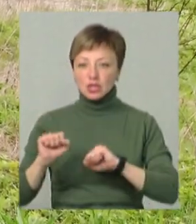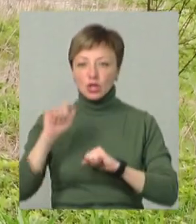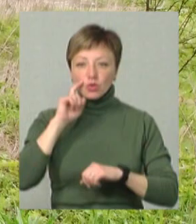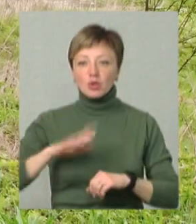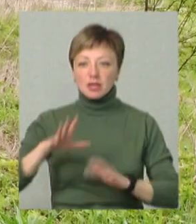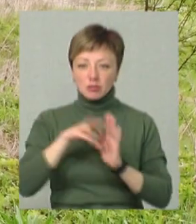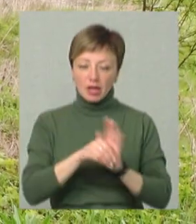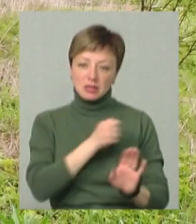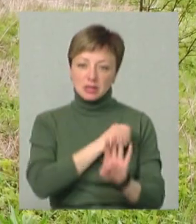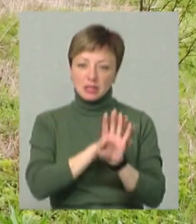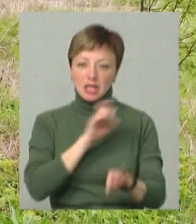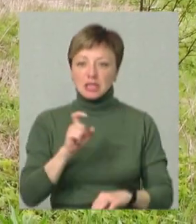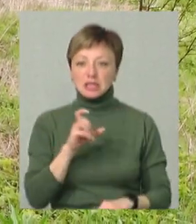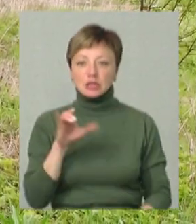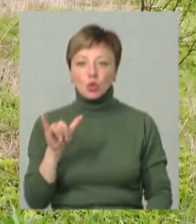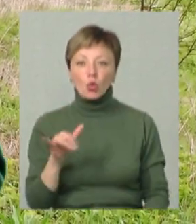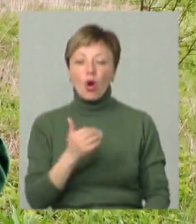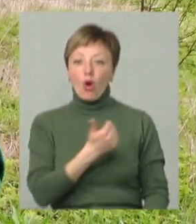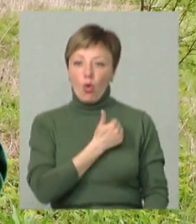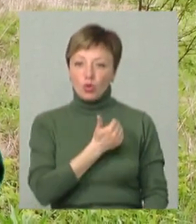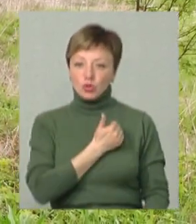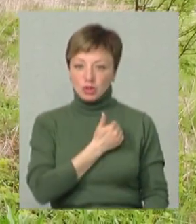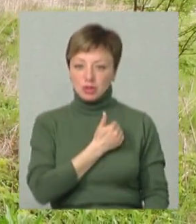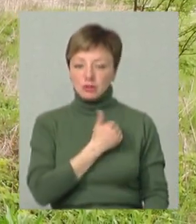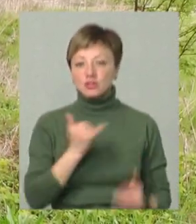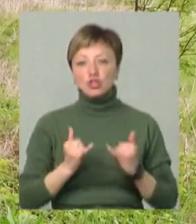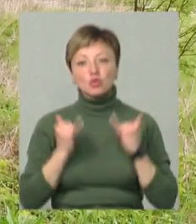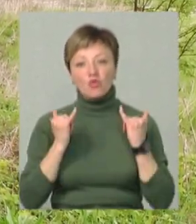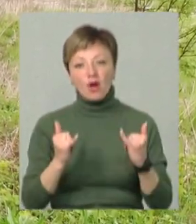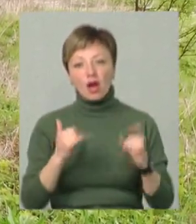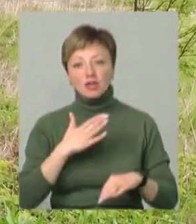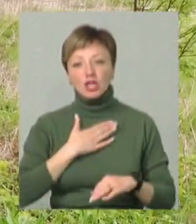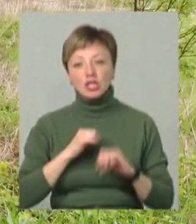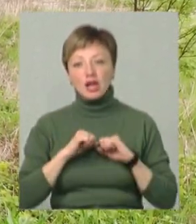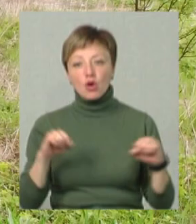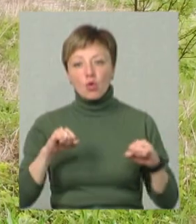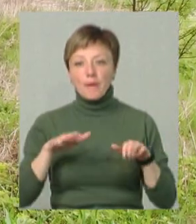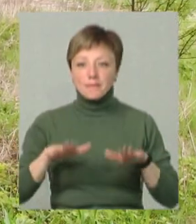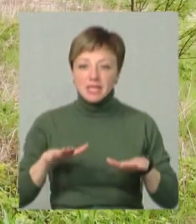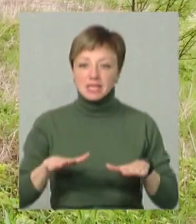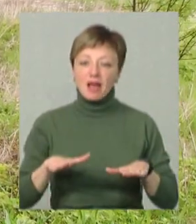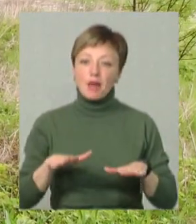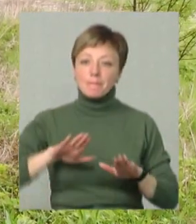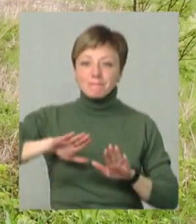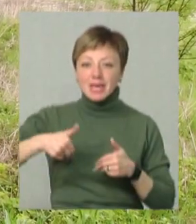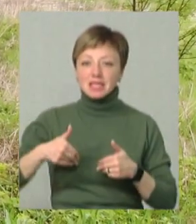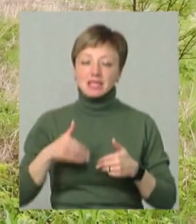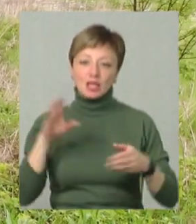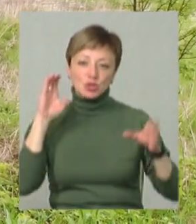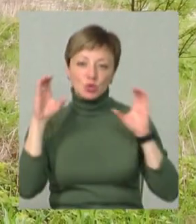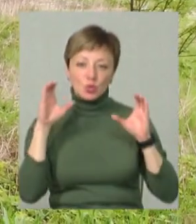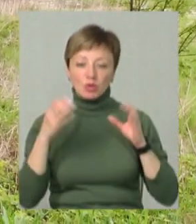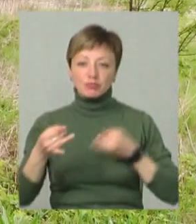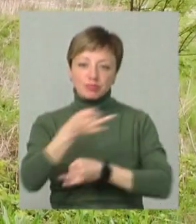Україну в складі Збройних сил, і от хочеться вшанувати наших героїв і місцевих, тому після громадських слухань